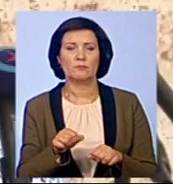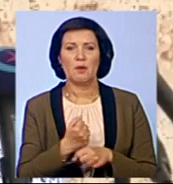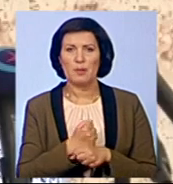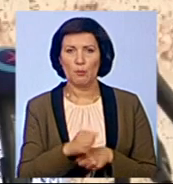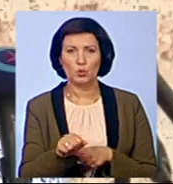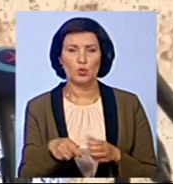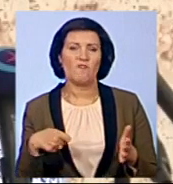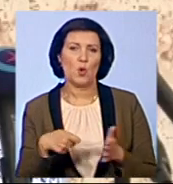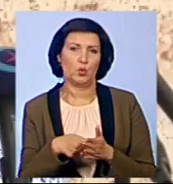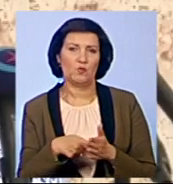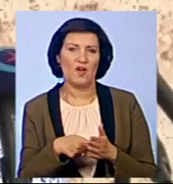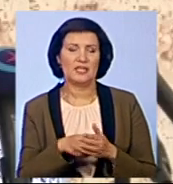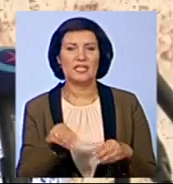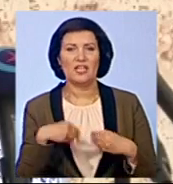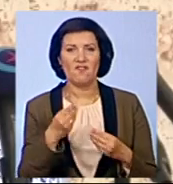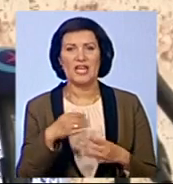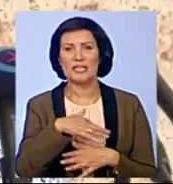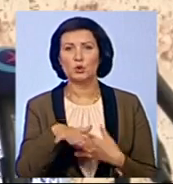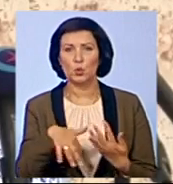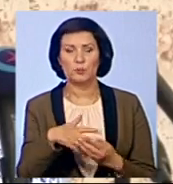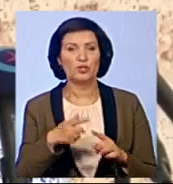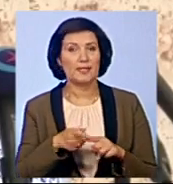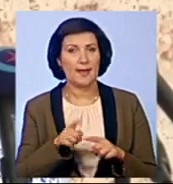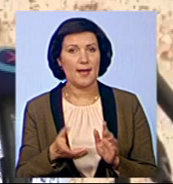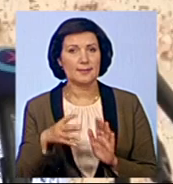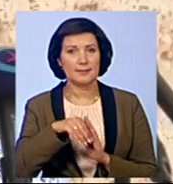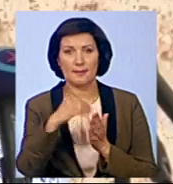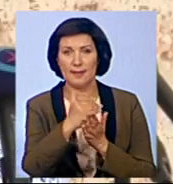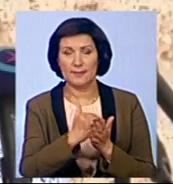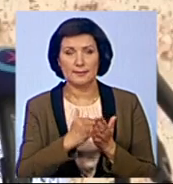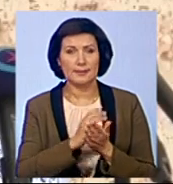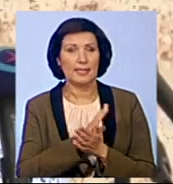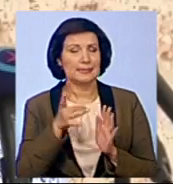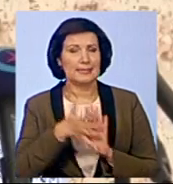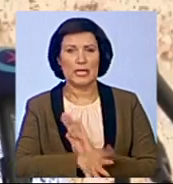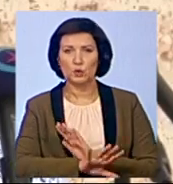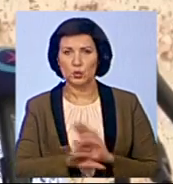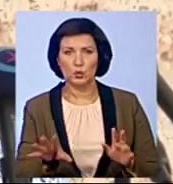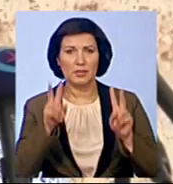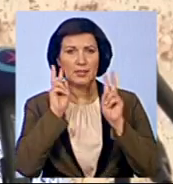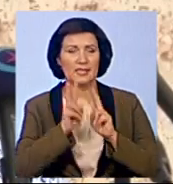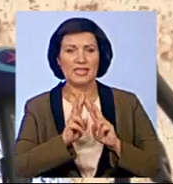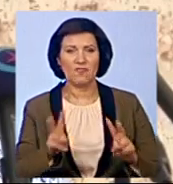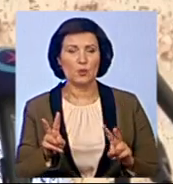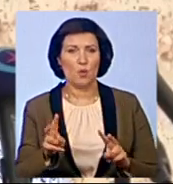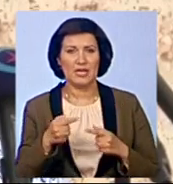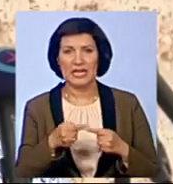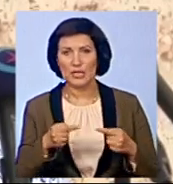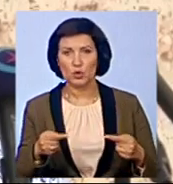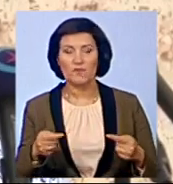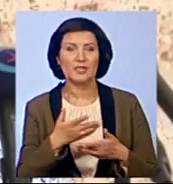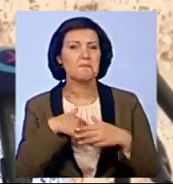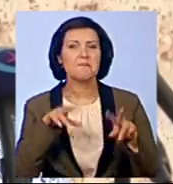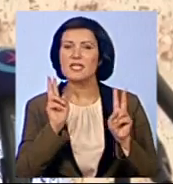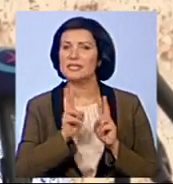примусово годувати. Давати суміш, яка складається з незрозумілих і невідомих речовин, ми